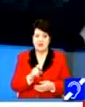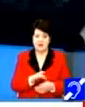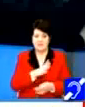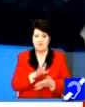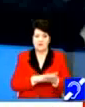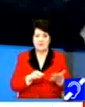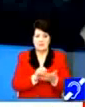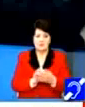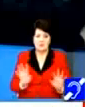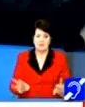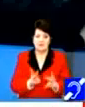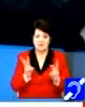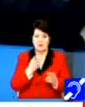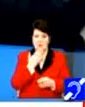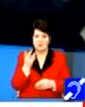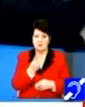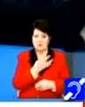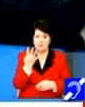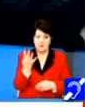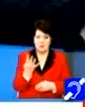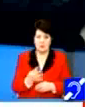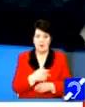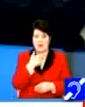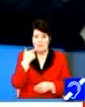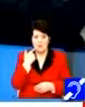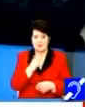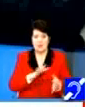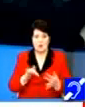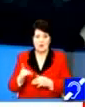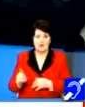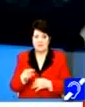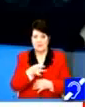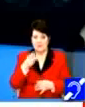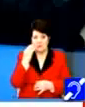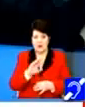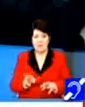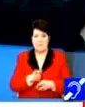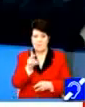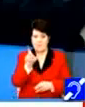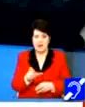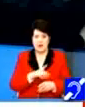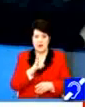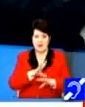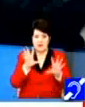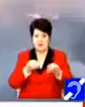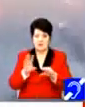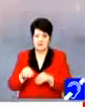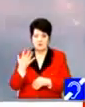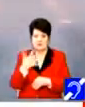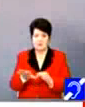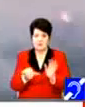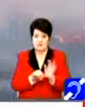fost distruse de flăcări în ultimele 24 de ore în mai multe localități ale Republicii Moldova. Pompieri au intervenit la lichidarea 56